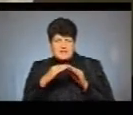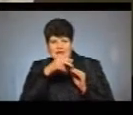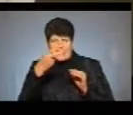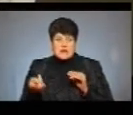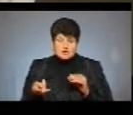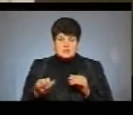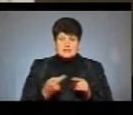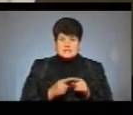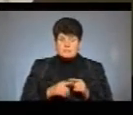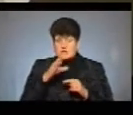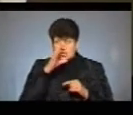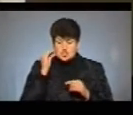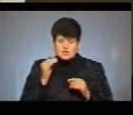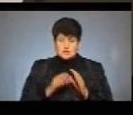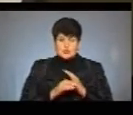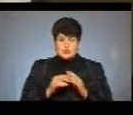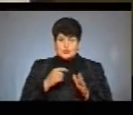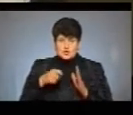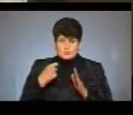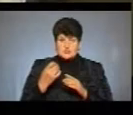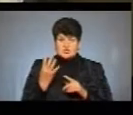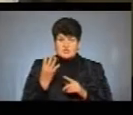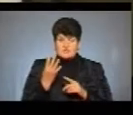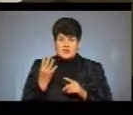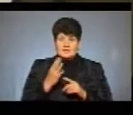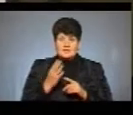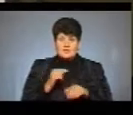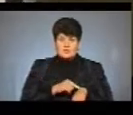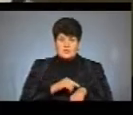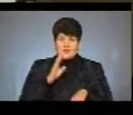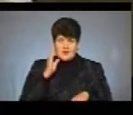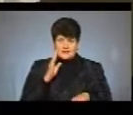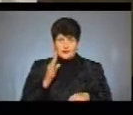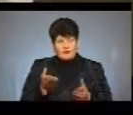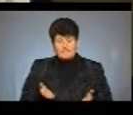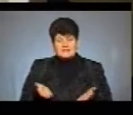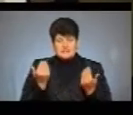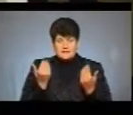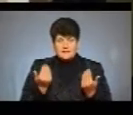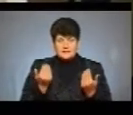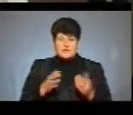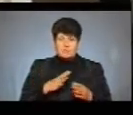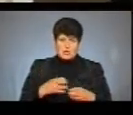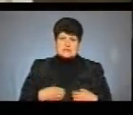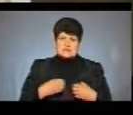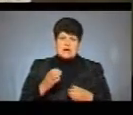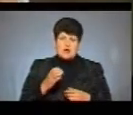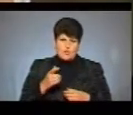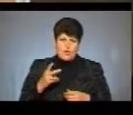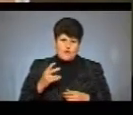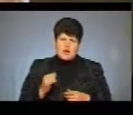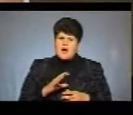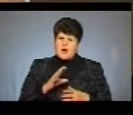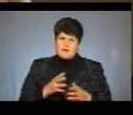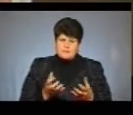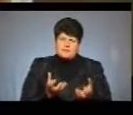зйомки, 4 година ранку, і мені кажуть, наша Сонечка, вставай, ну, не бійся. Звичайно, була страховка, ну, але психологічно